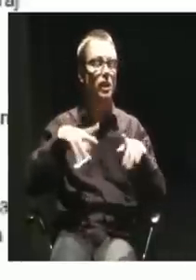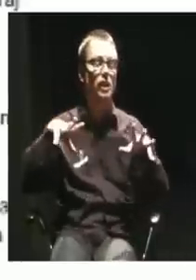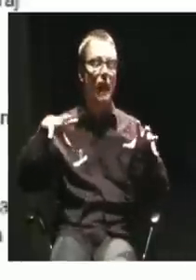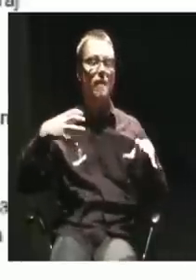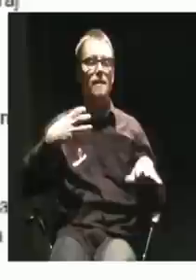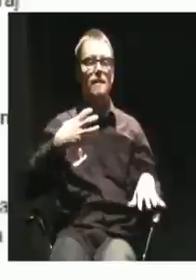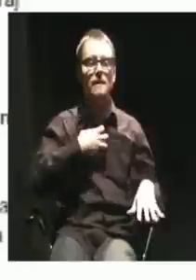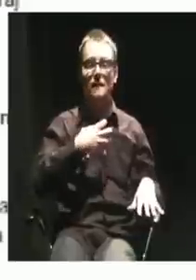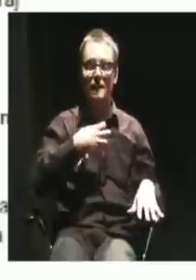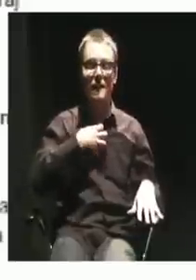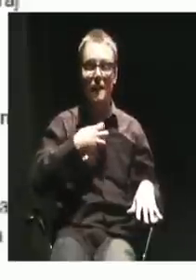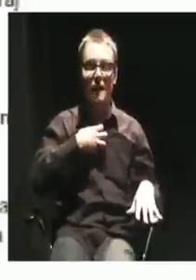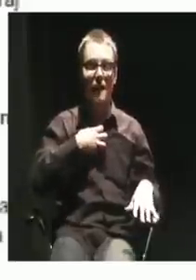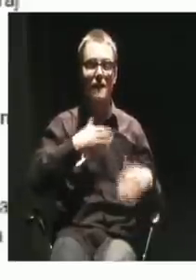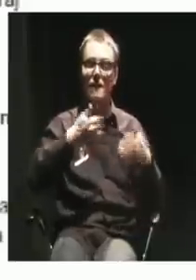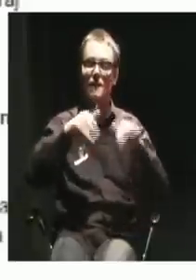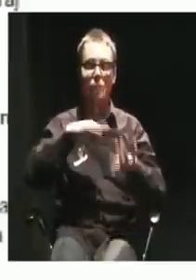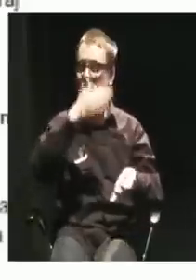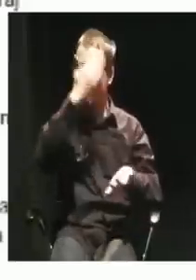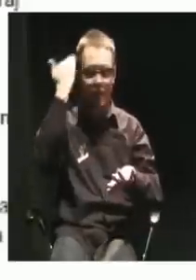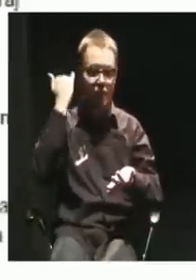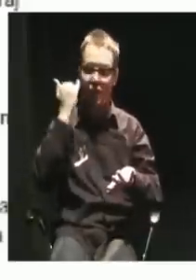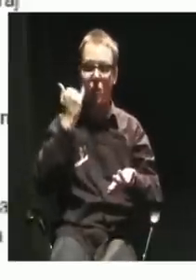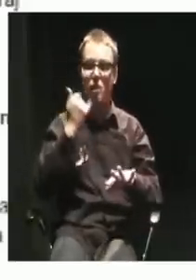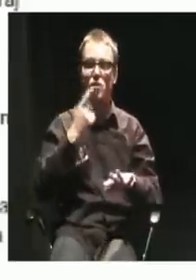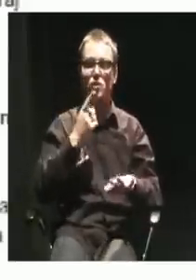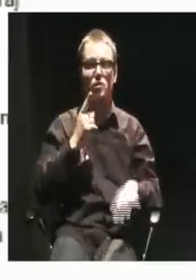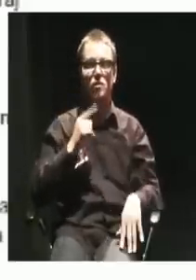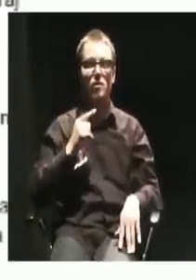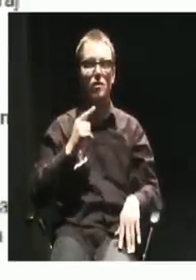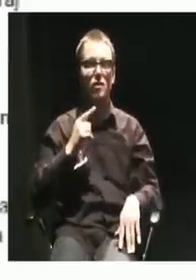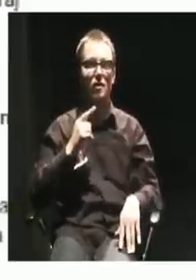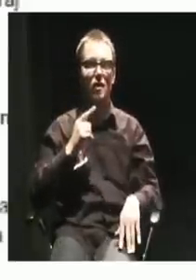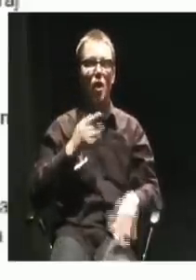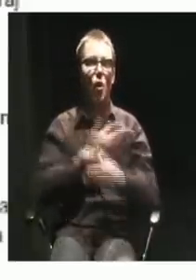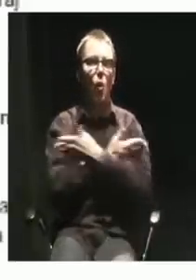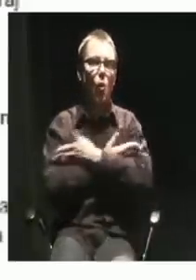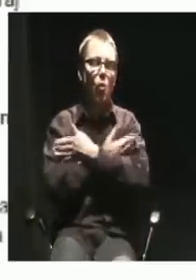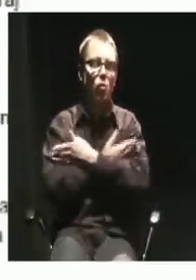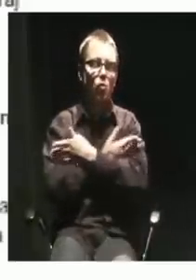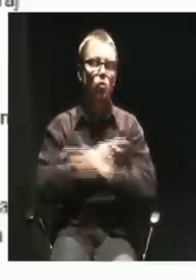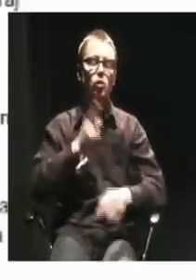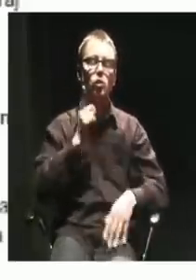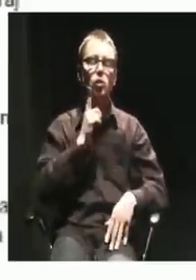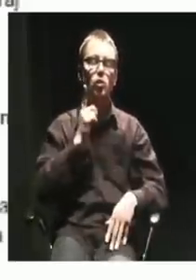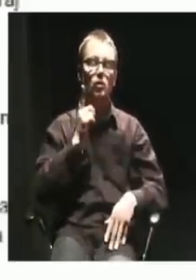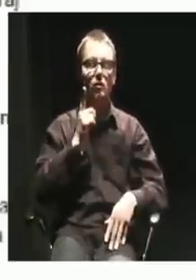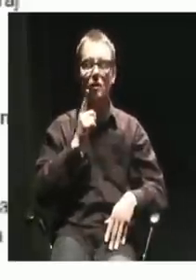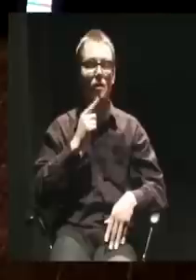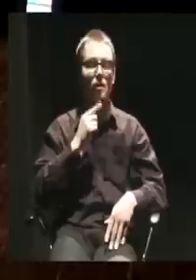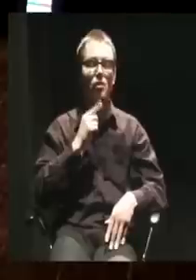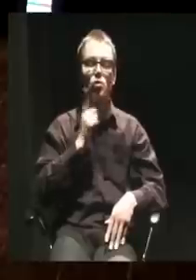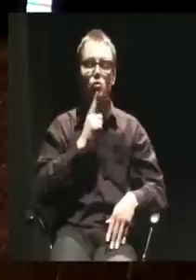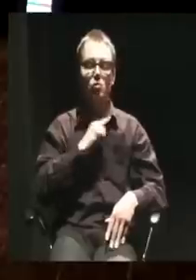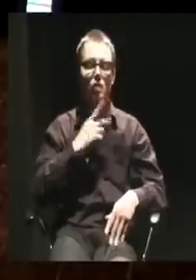niepokojącego w zachowaniu klientów nie zauważyli. Dopiero wieczorem nasi pracownicy znaleźli koszulki, powiedziała Marta Grabowska, rzeczniczka sieci